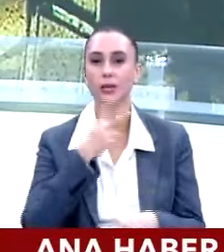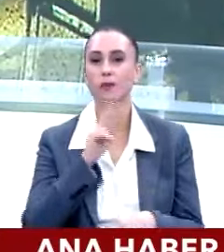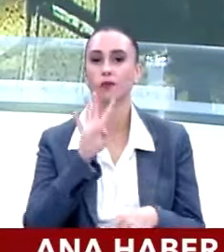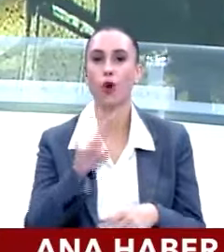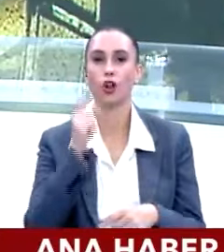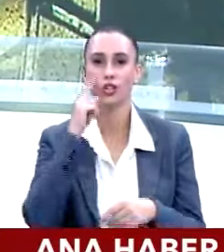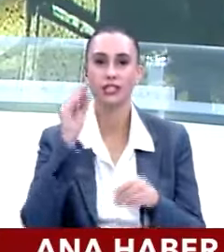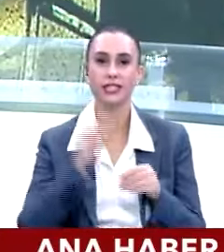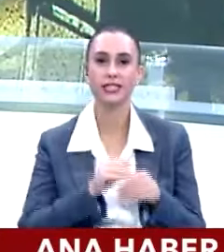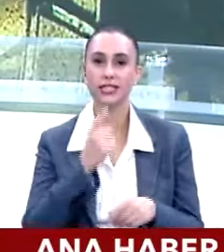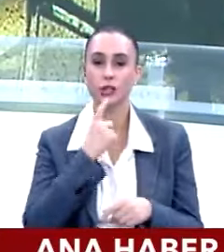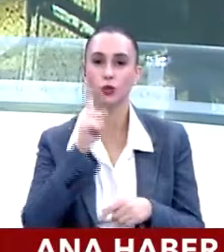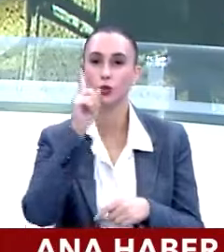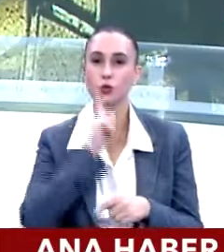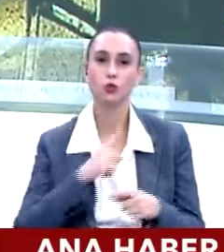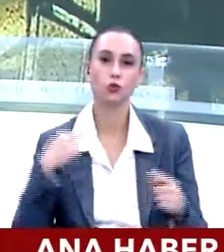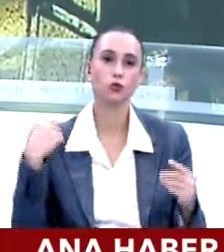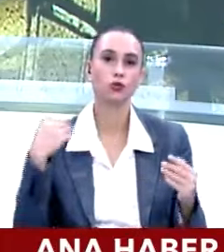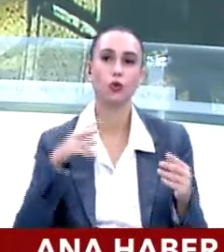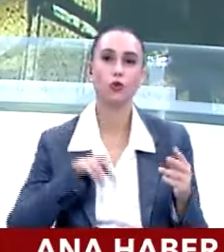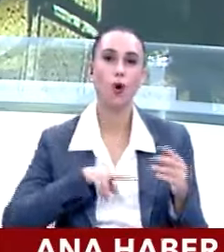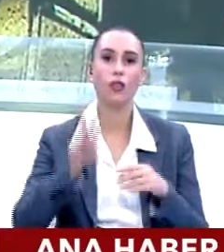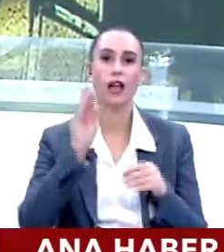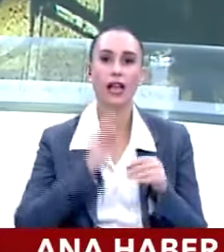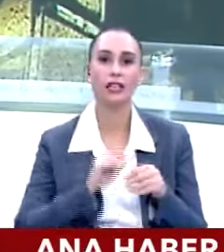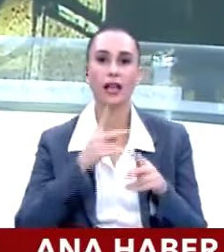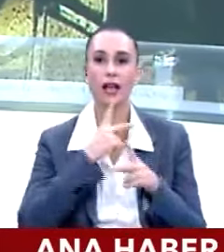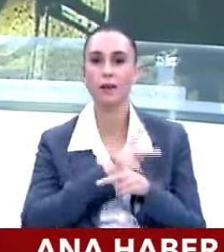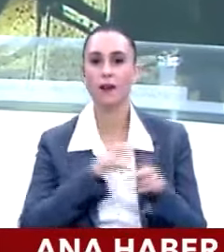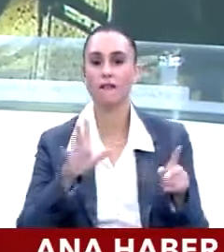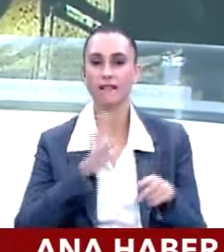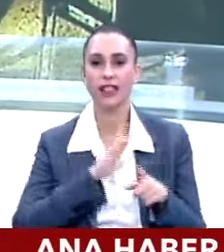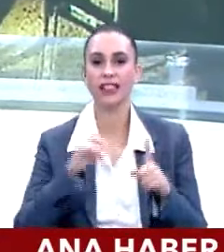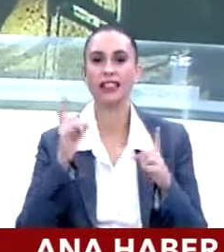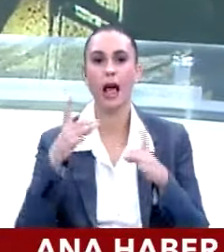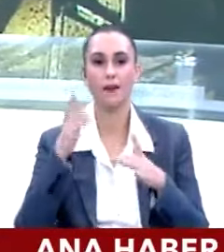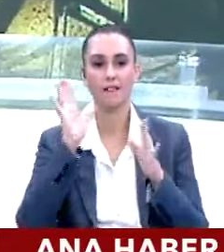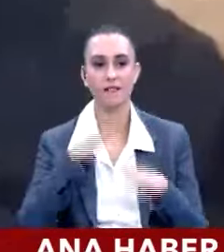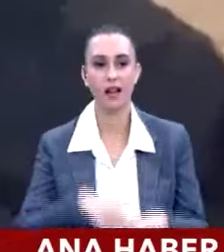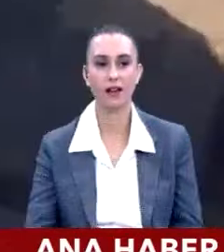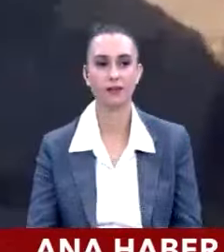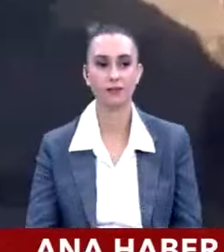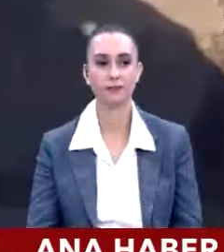gezilecek 100 rota listesini paylaştı. Listede Diyarbakır'da yer aldı.